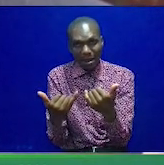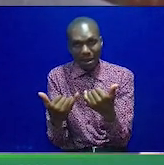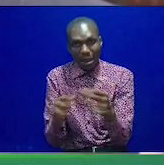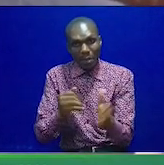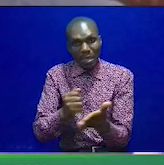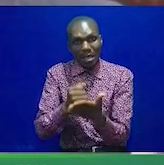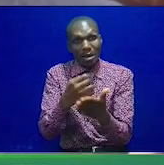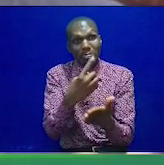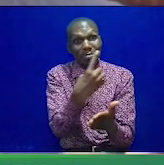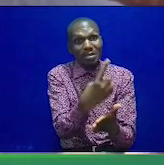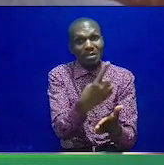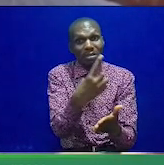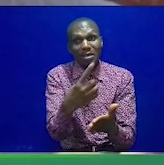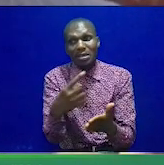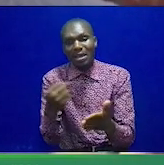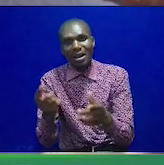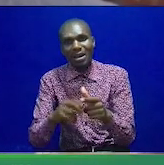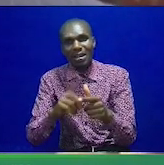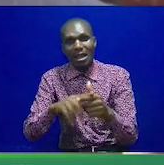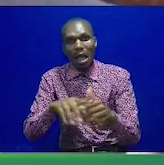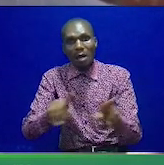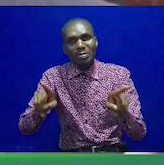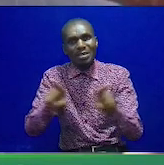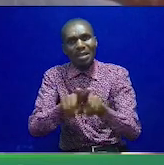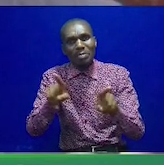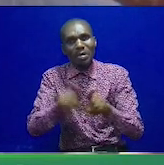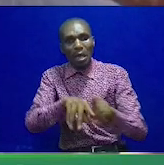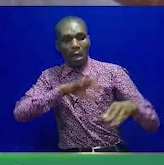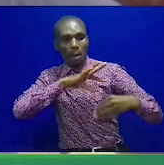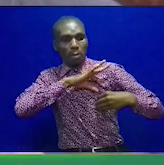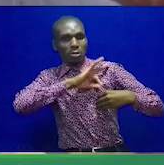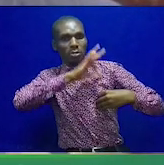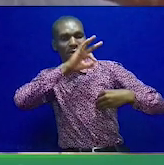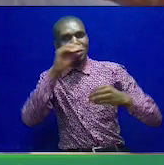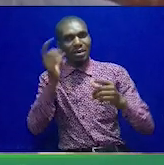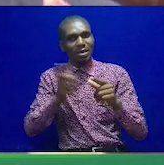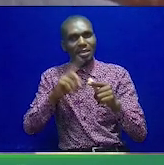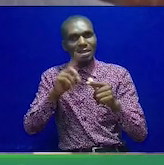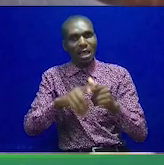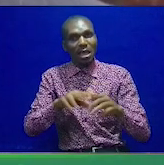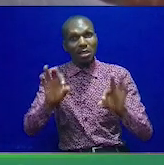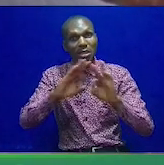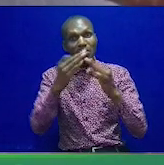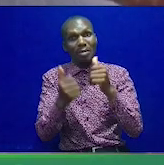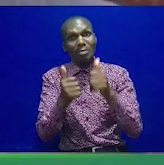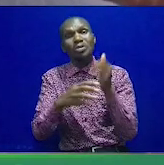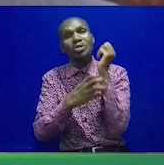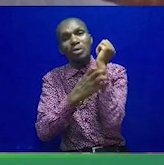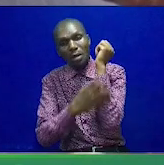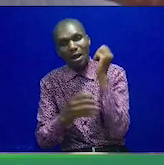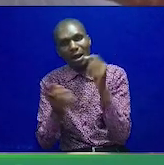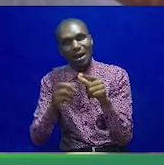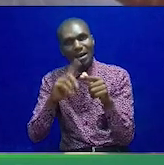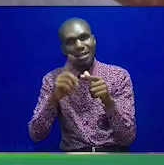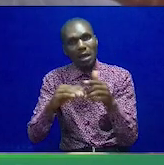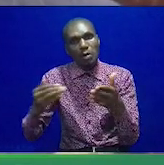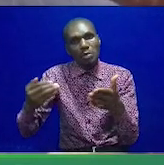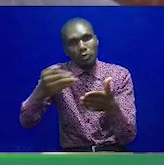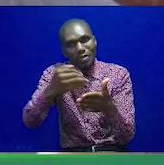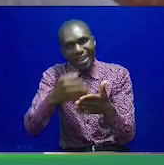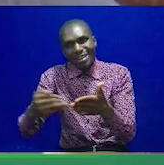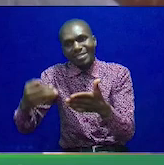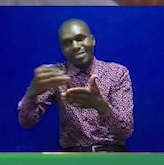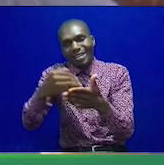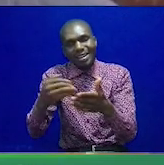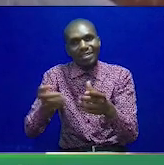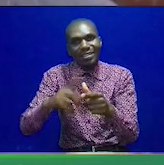konyana tuare spirit yota ya rambe yani onyoro mujoria utari kwenyana bi na boto gusangiriria ngora